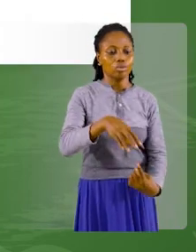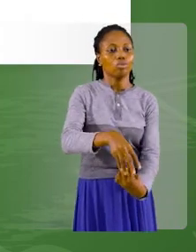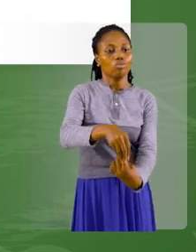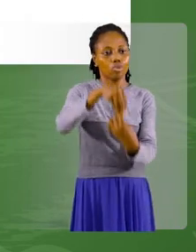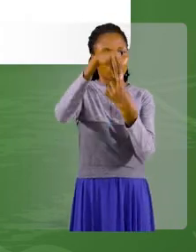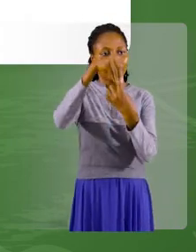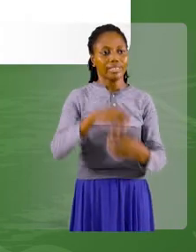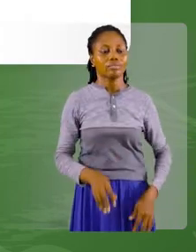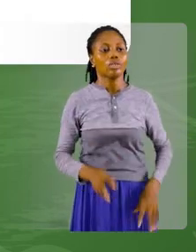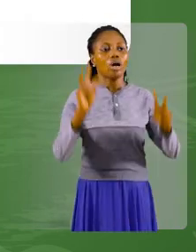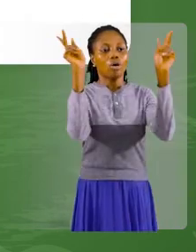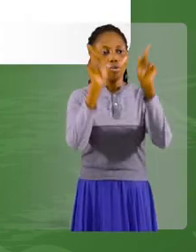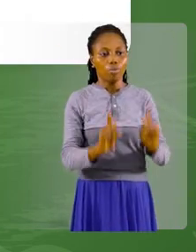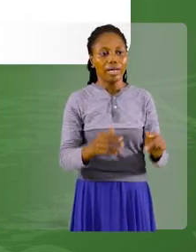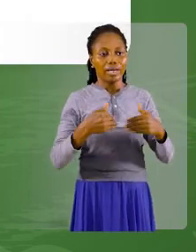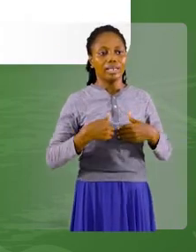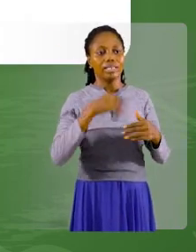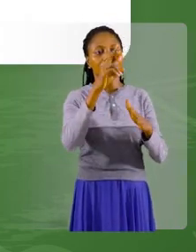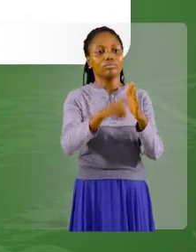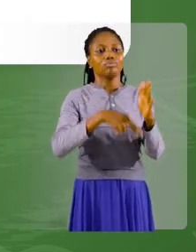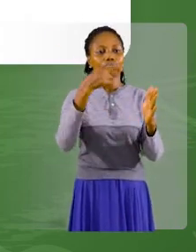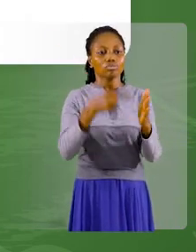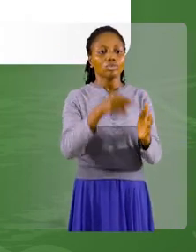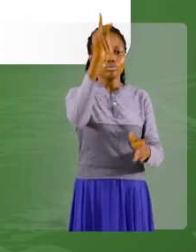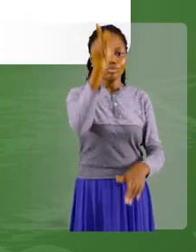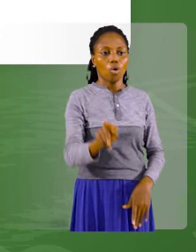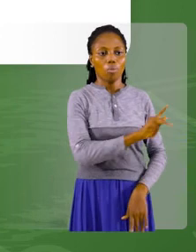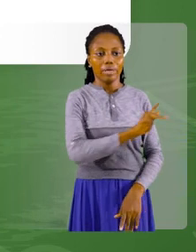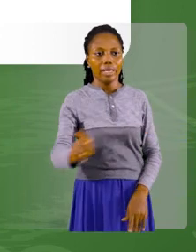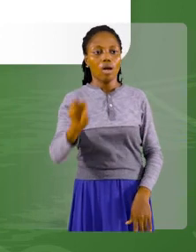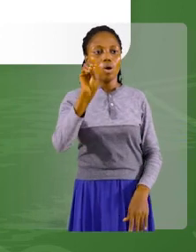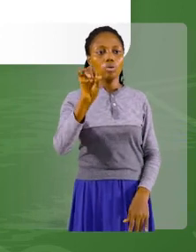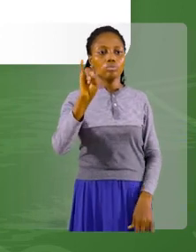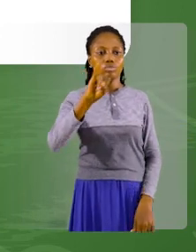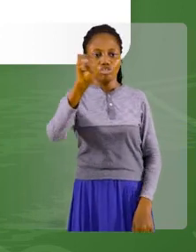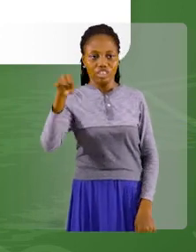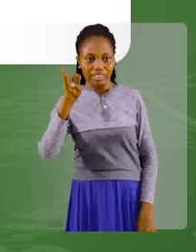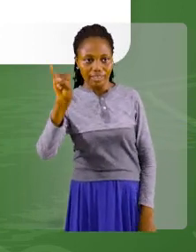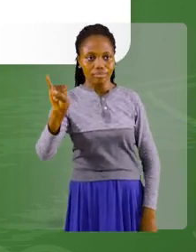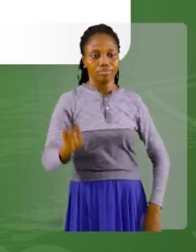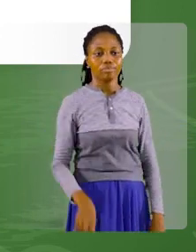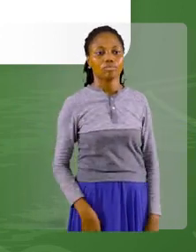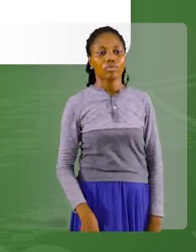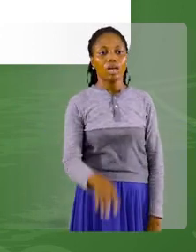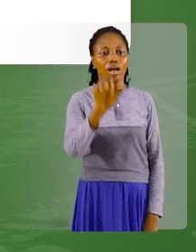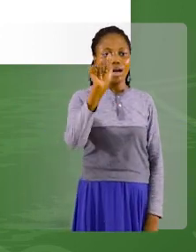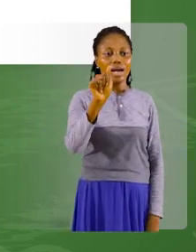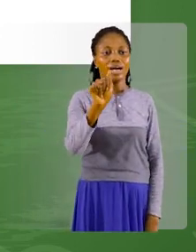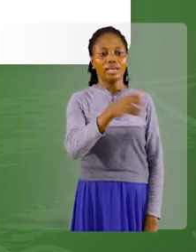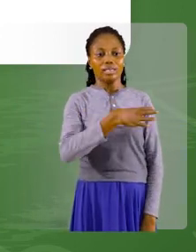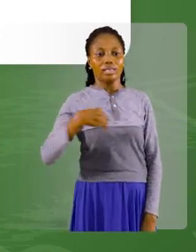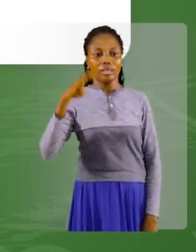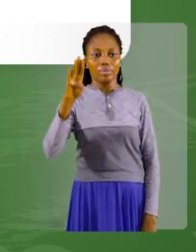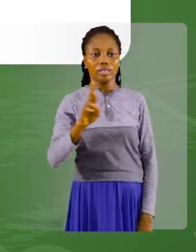Propriété. Le plan est muni d'un repère orthonormé OIJ. A et